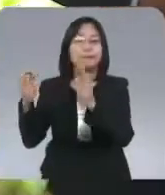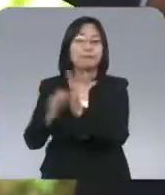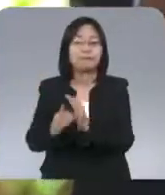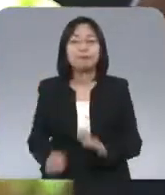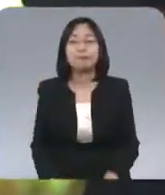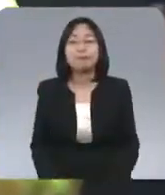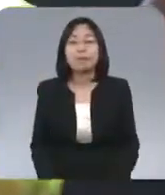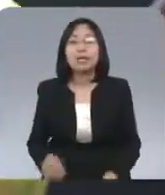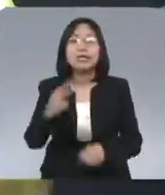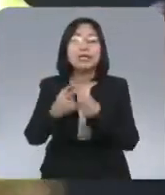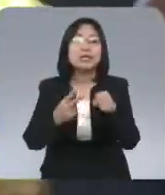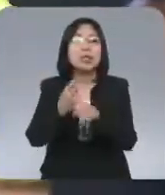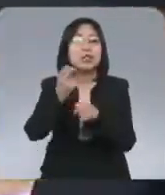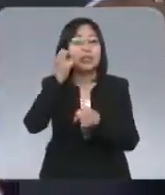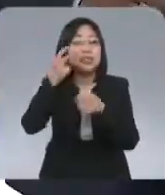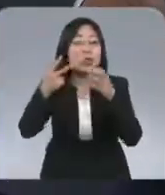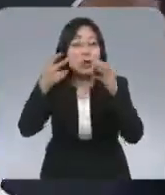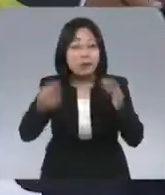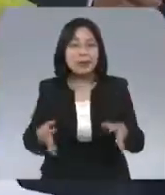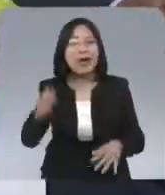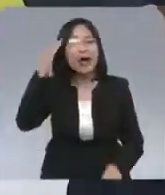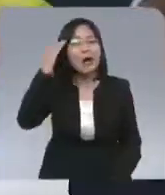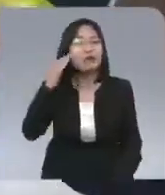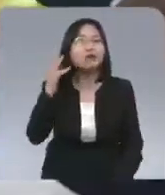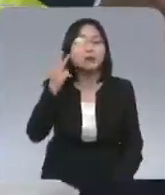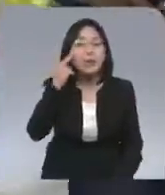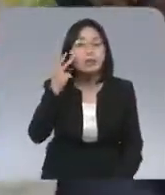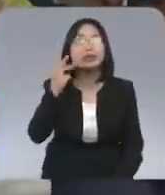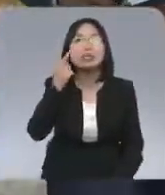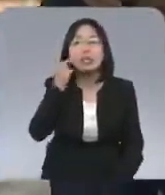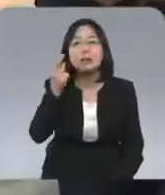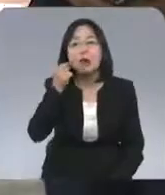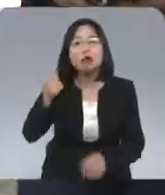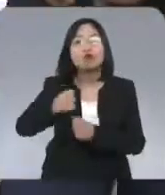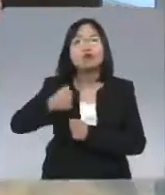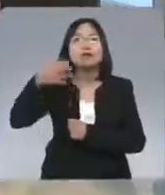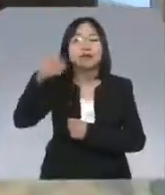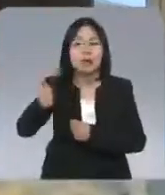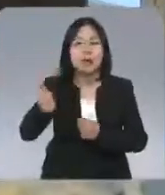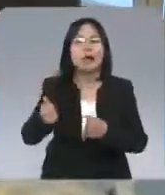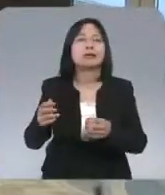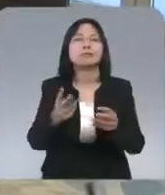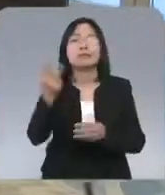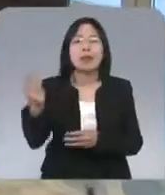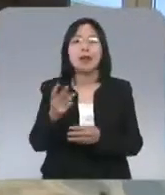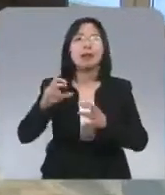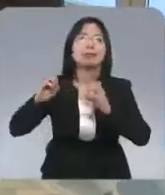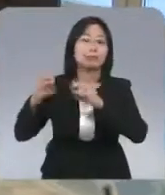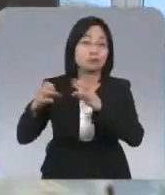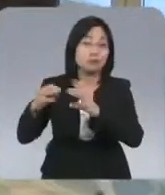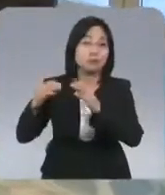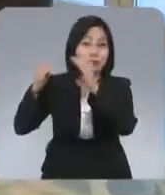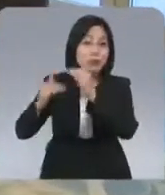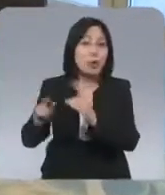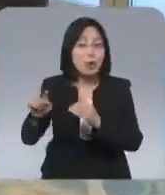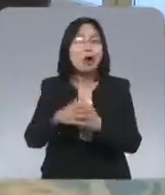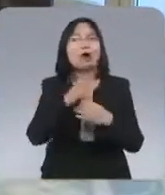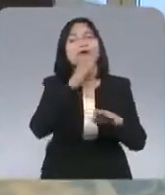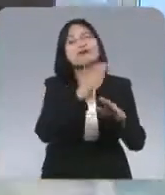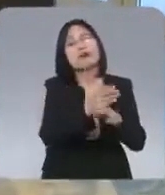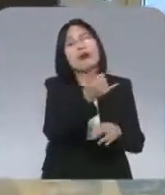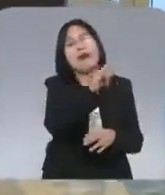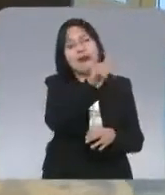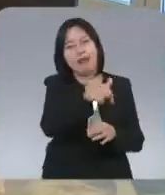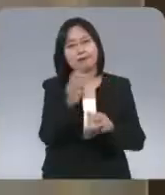die verteidigungsminister südkoreas der usa und japans sind am rande des asiatischen sicherheitsgipfel singapur zu einem trilateralen